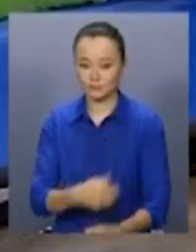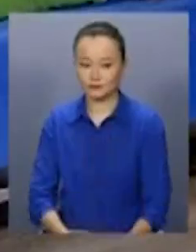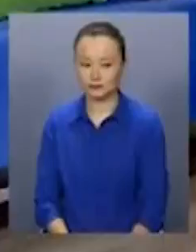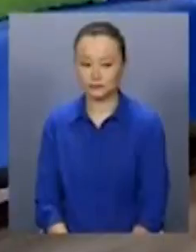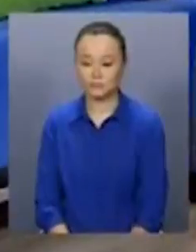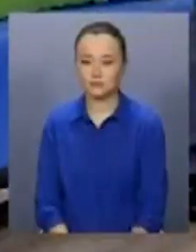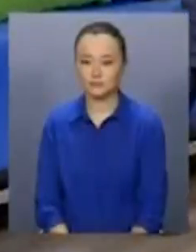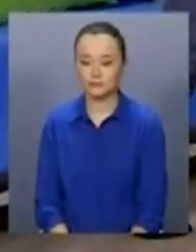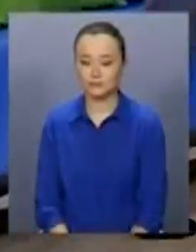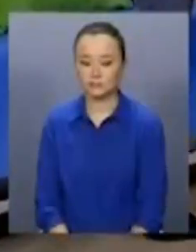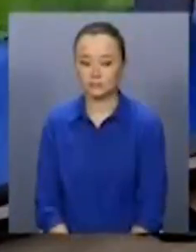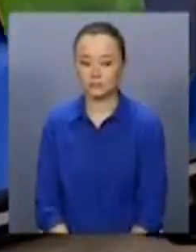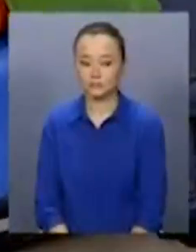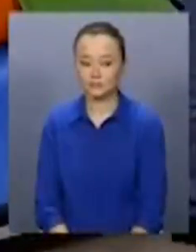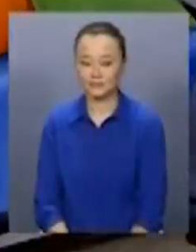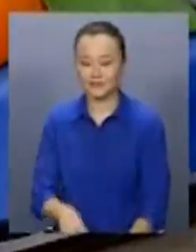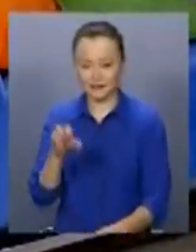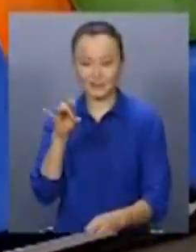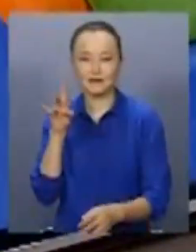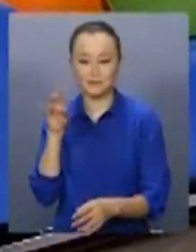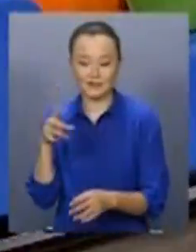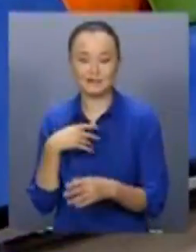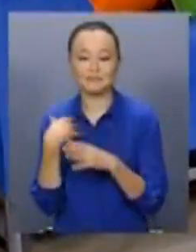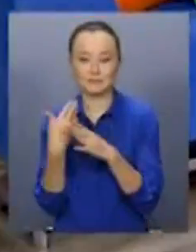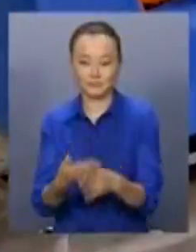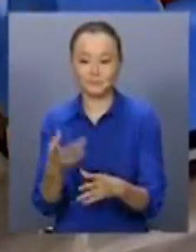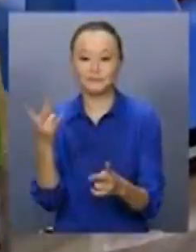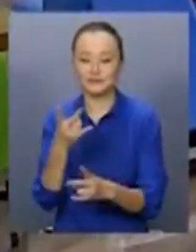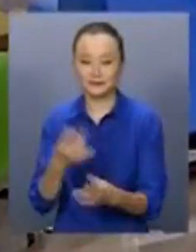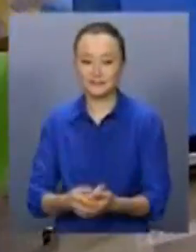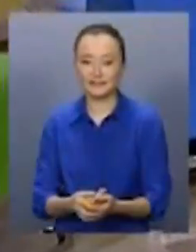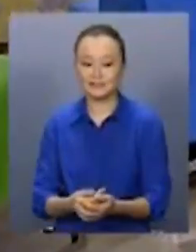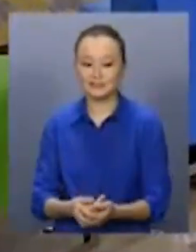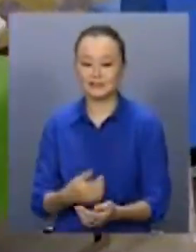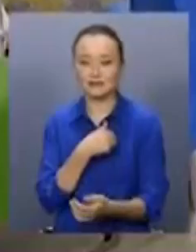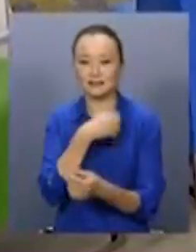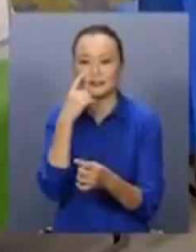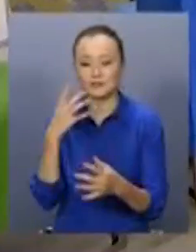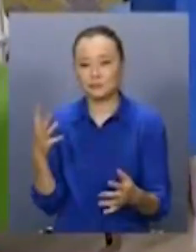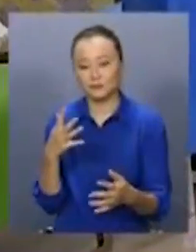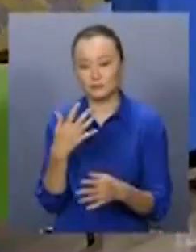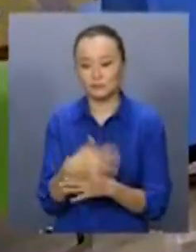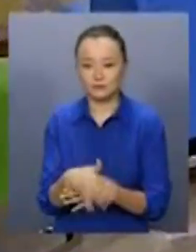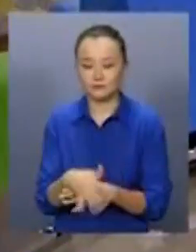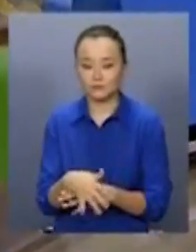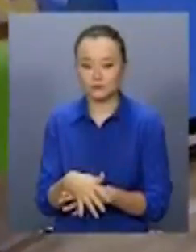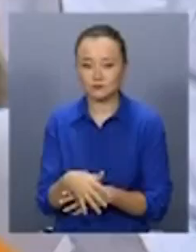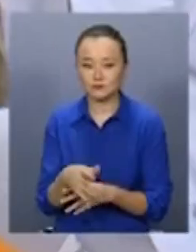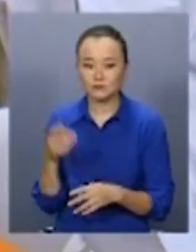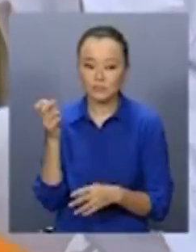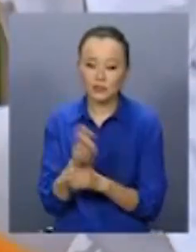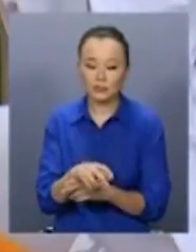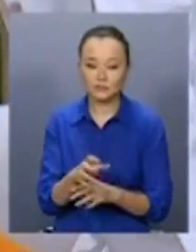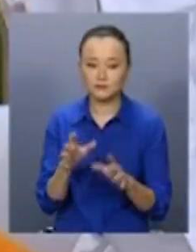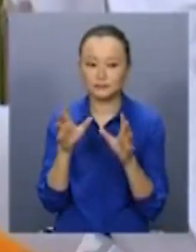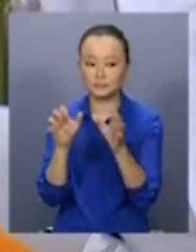алсақ. Тағы да менің көмегім керек. Тағы да Арманның көмегі. Егер қандай да бір адам... Бізде көбінде енді көшедегі бұзақылар тигенде осы екі